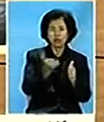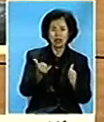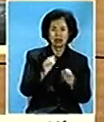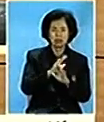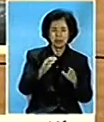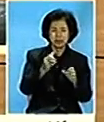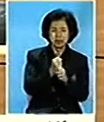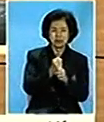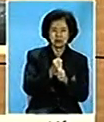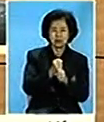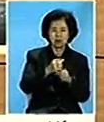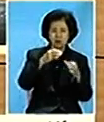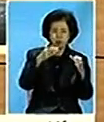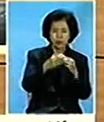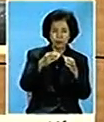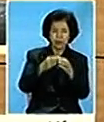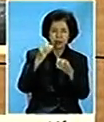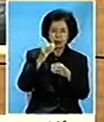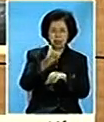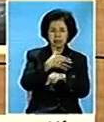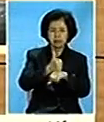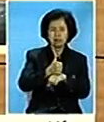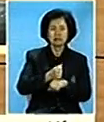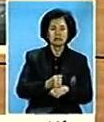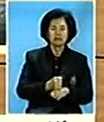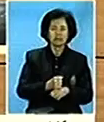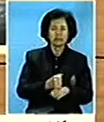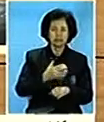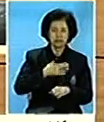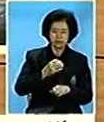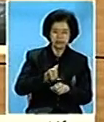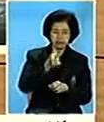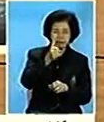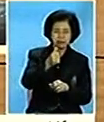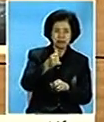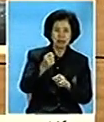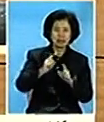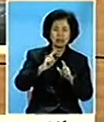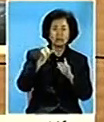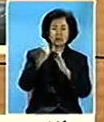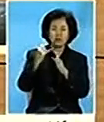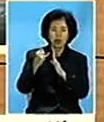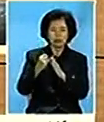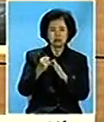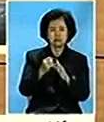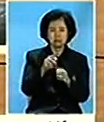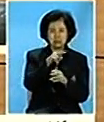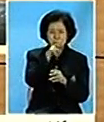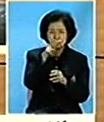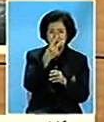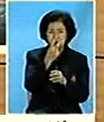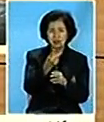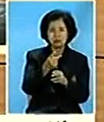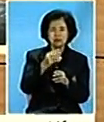มั่นในเรื่องของพรรคการเมืองและผลประโยชน์ทางการเมืองครับผมเดินทางไปต่างจังหวัดครับได้เห็นอาคารบ้าน